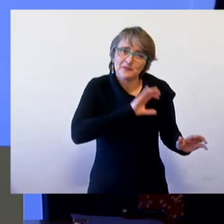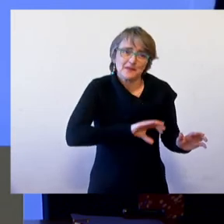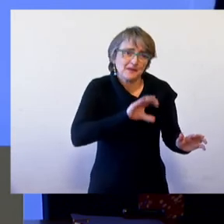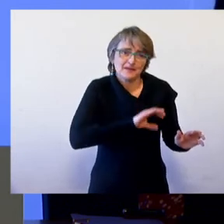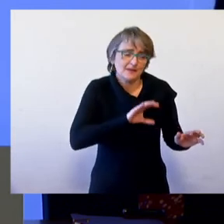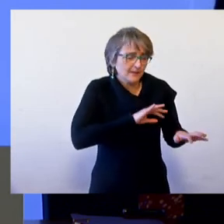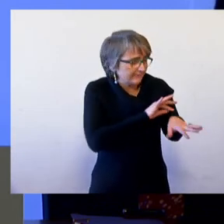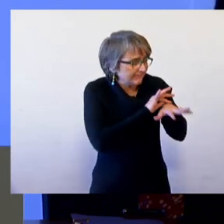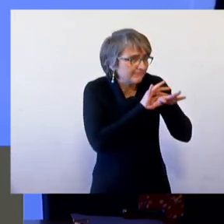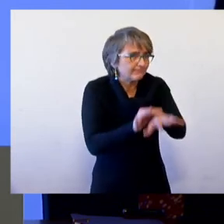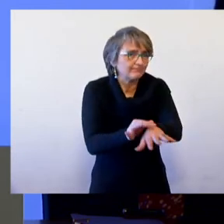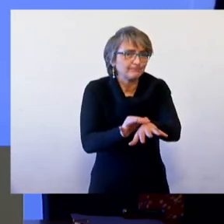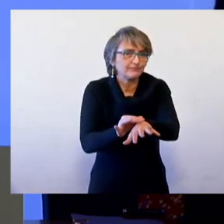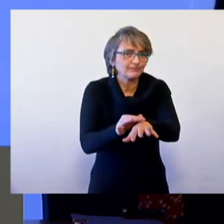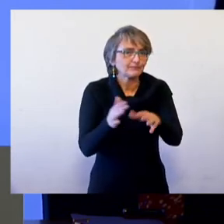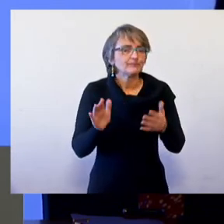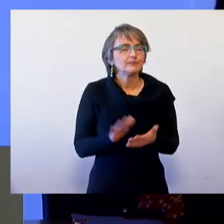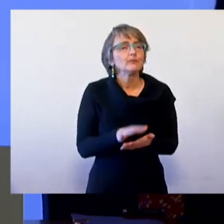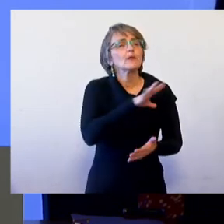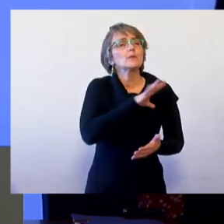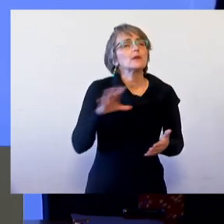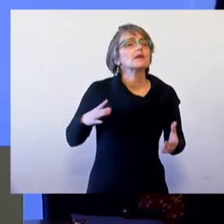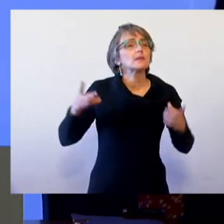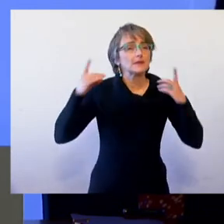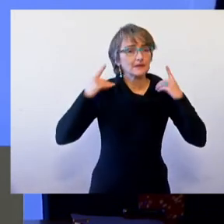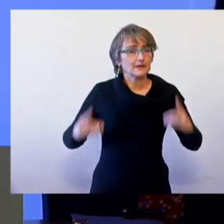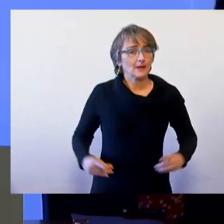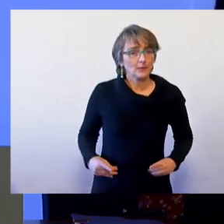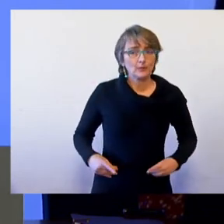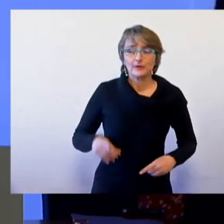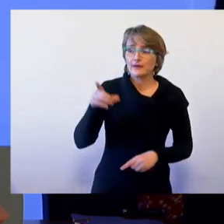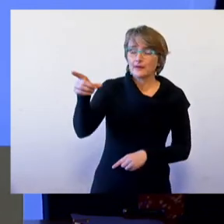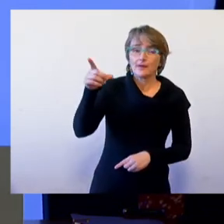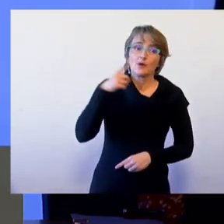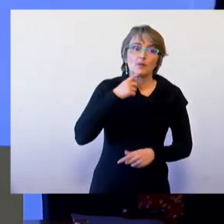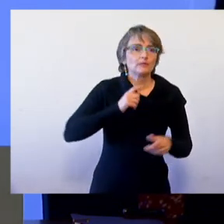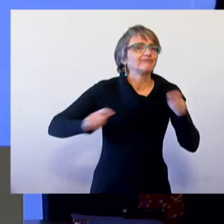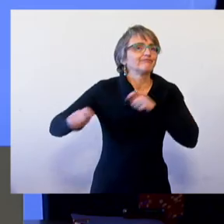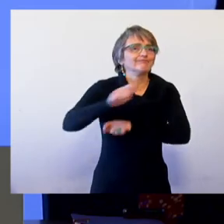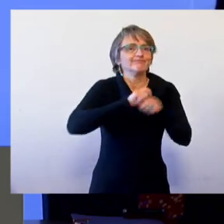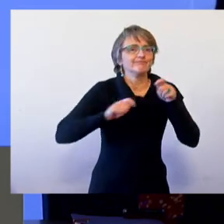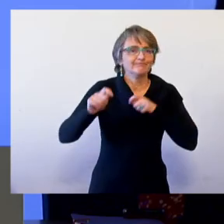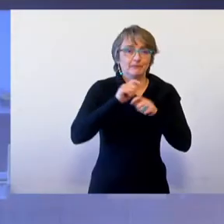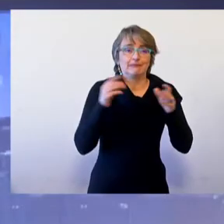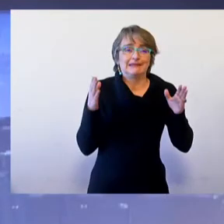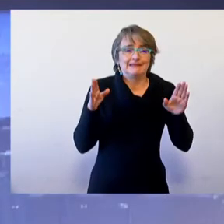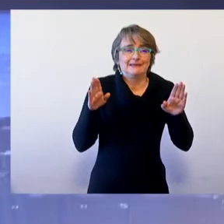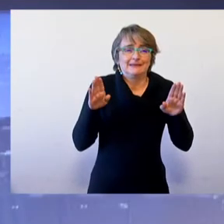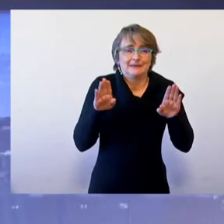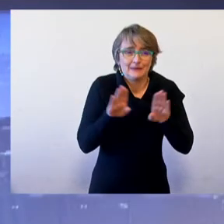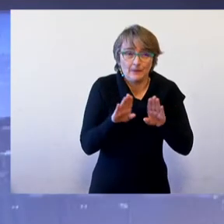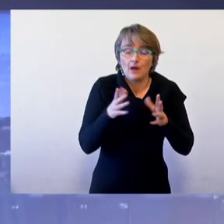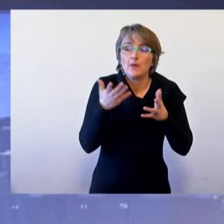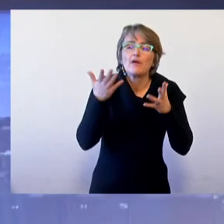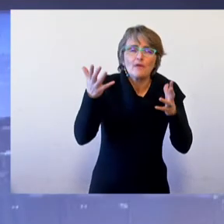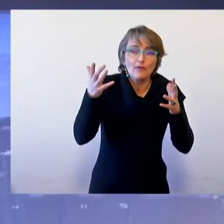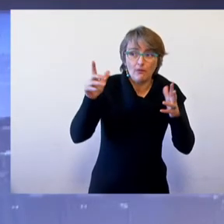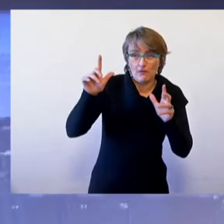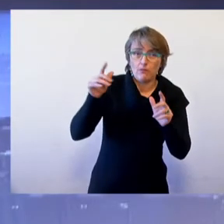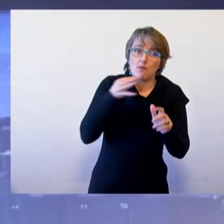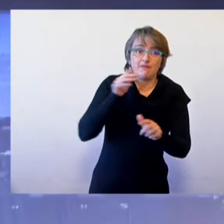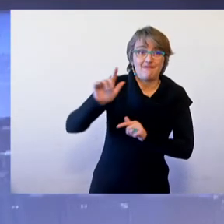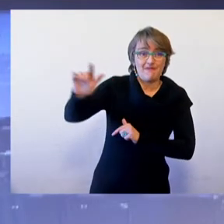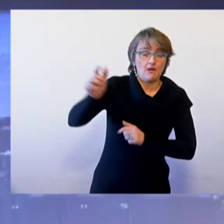de les accompagner. Madame la députée, je clôturerai le débat, mais votre présence, et vous souhaitez vous exprimer, donc je vous donne la